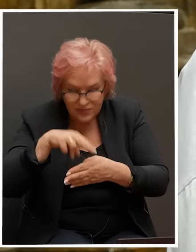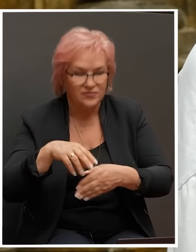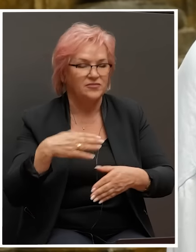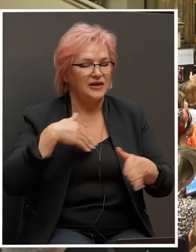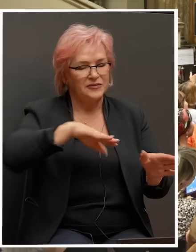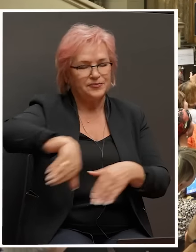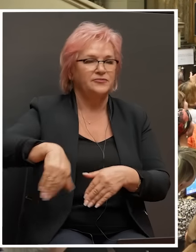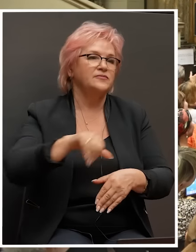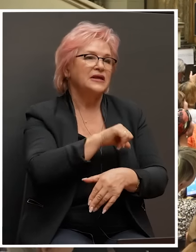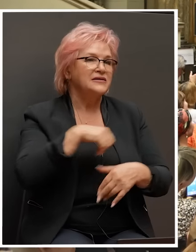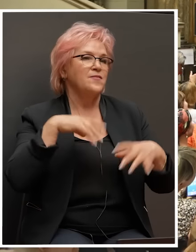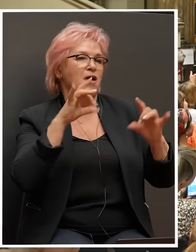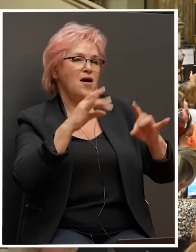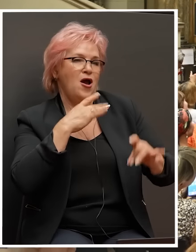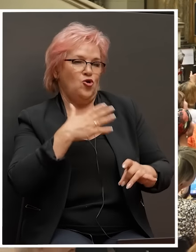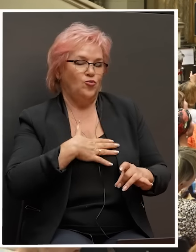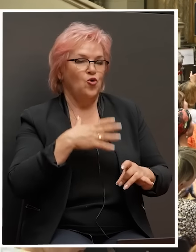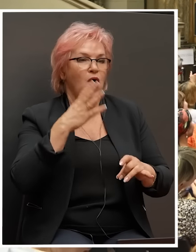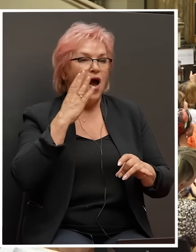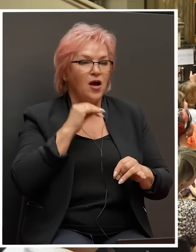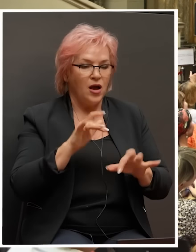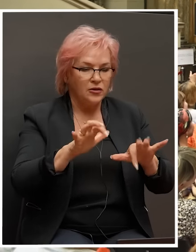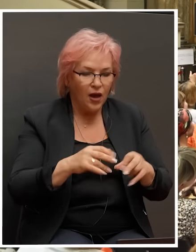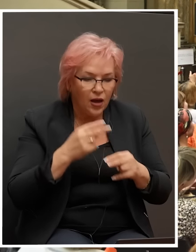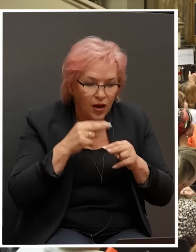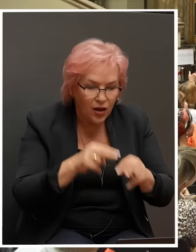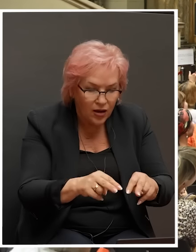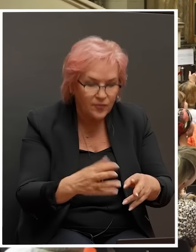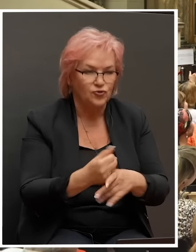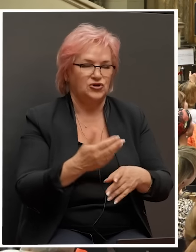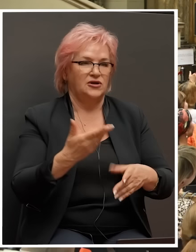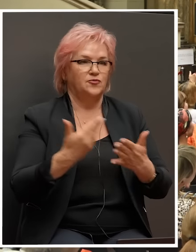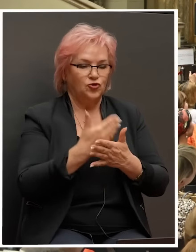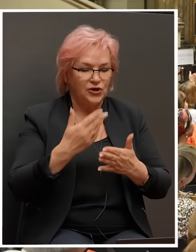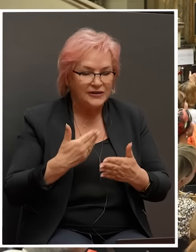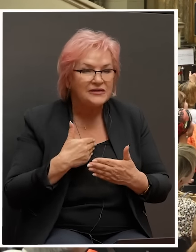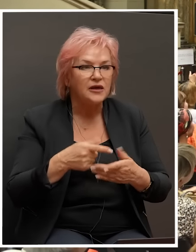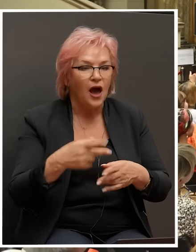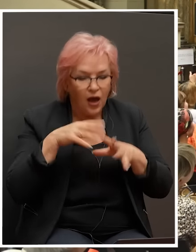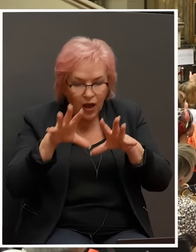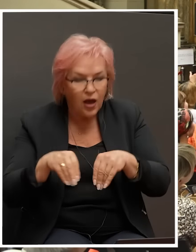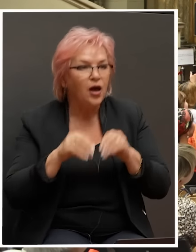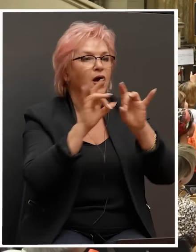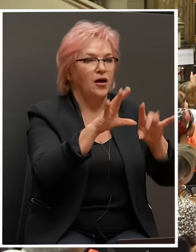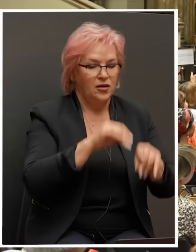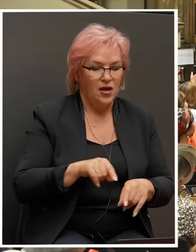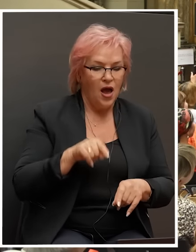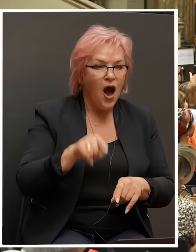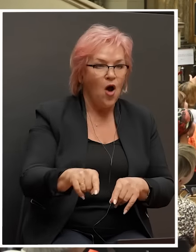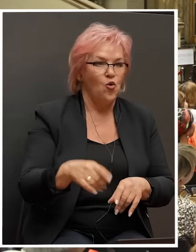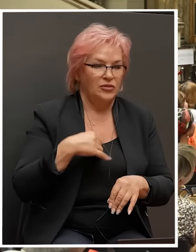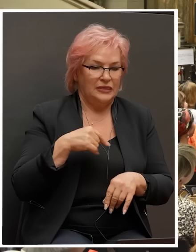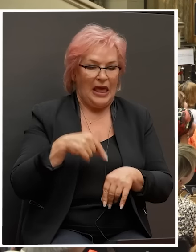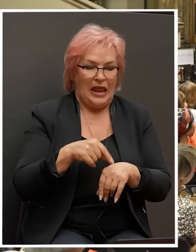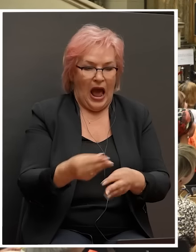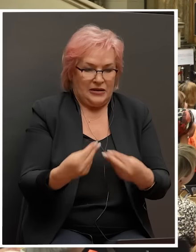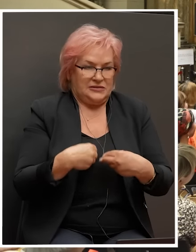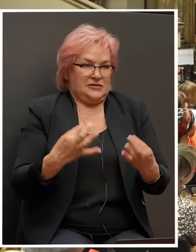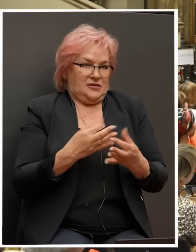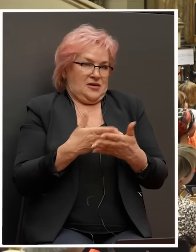лекции. Когда ты сидишь за компьютером и смотришь компьютер, ты читаешь компьютер, а он, зараза, механически не реагирует никак.